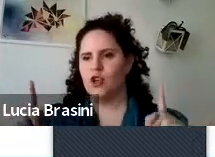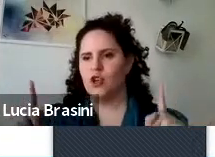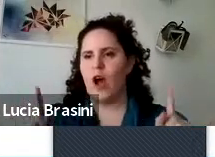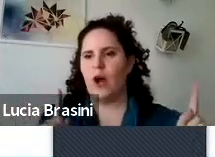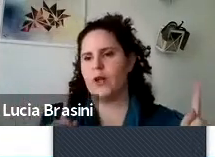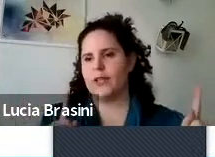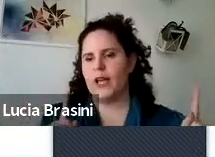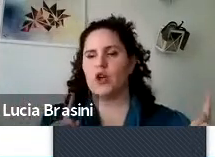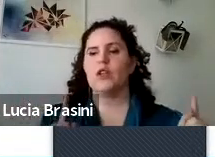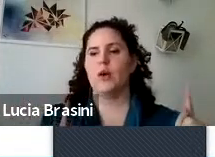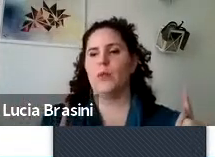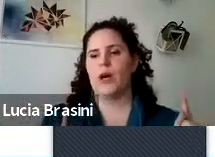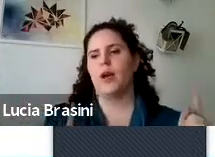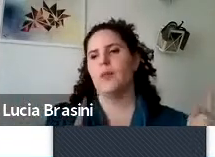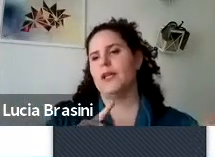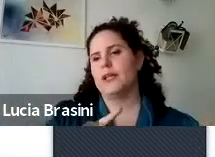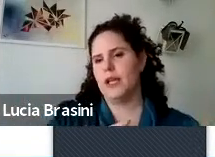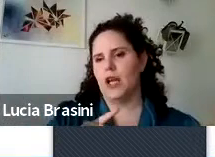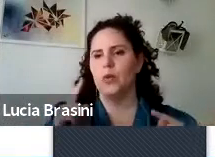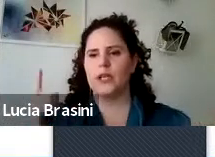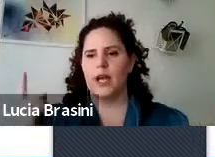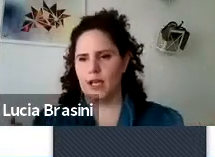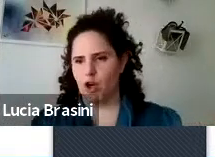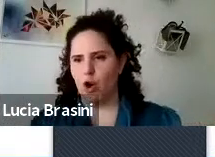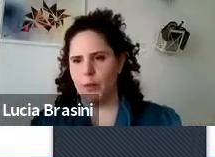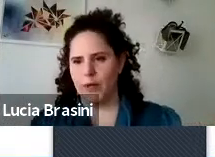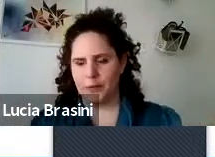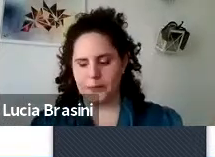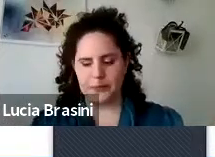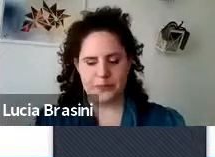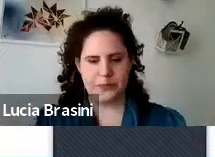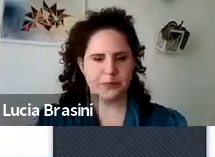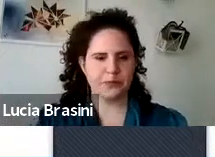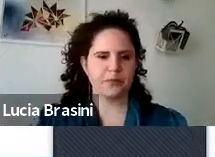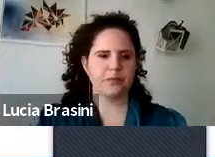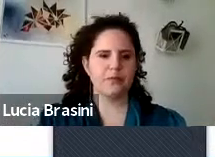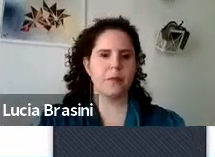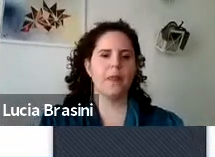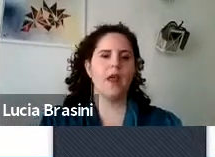perché non riesco a guardare contemporaneamente la guida e l'opera.